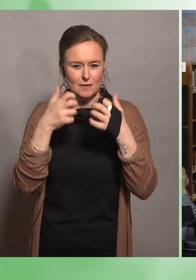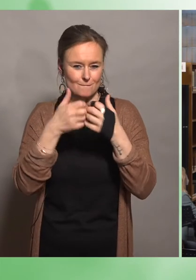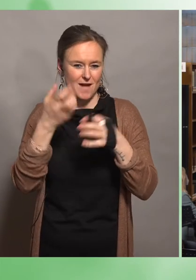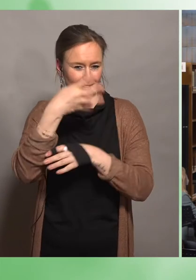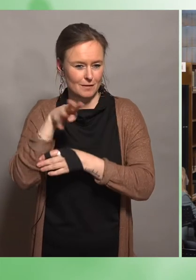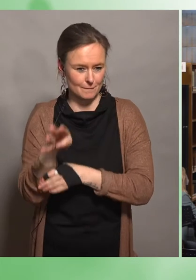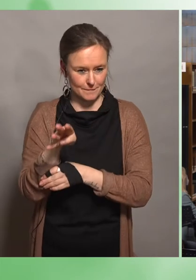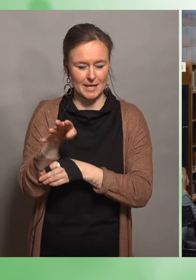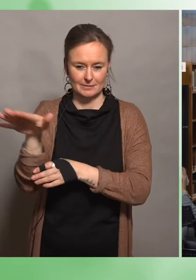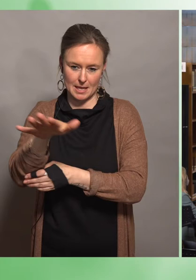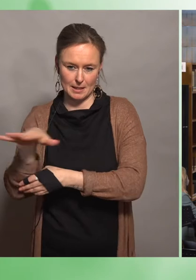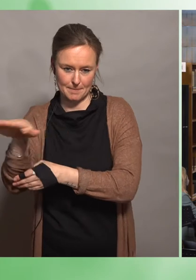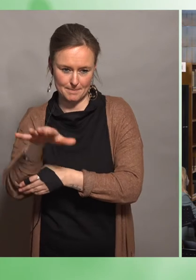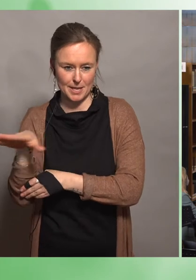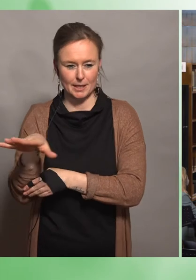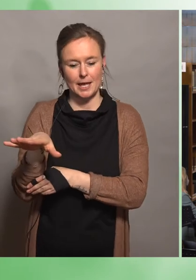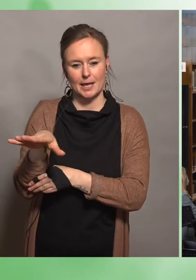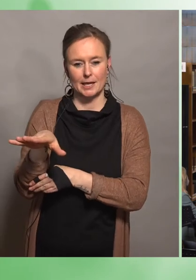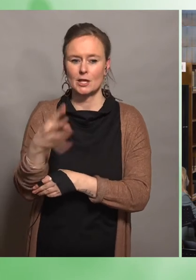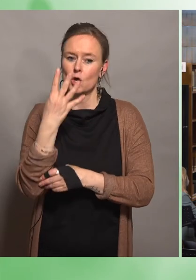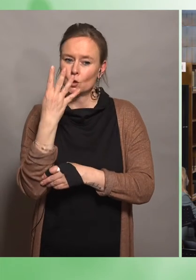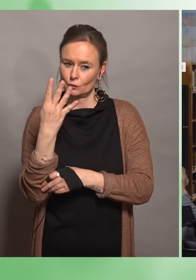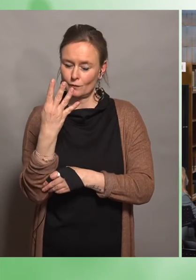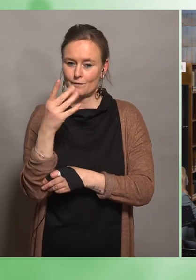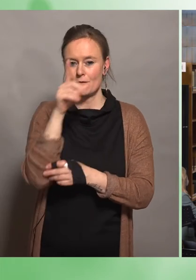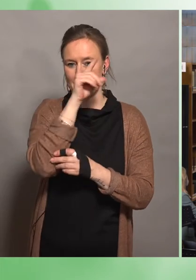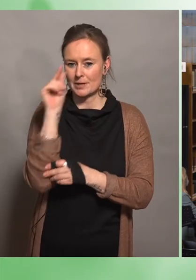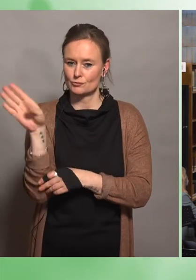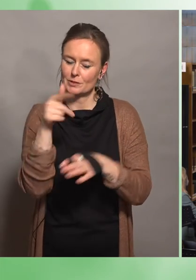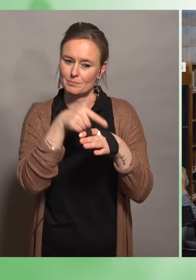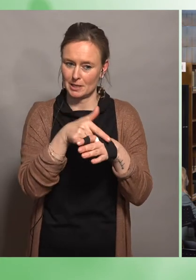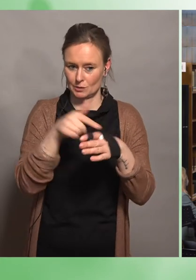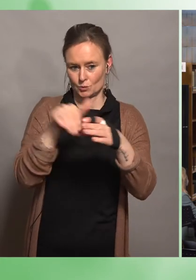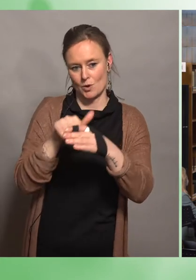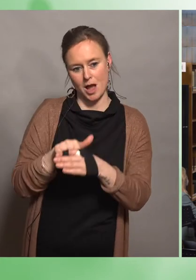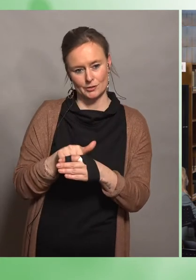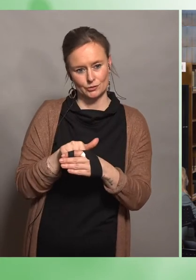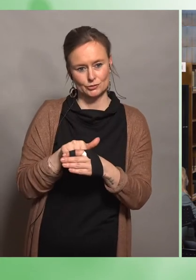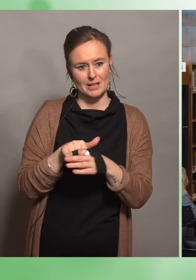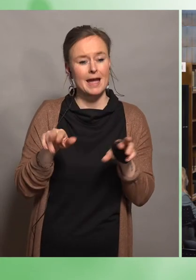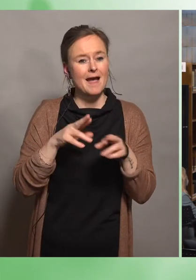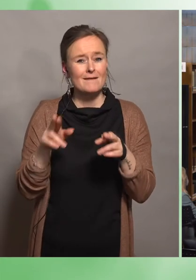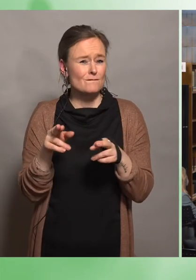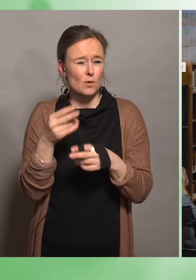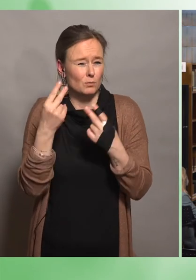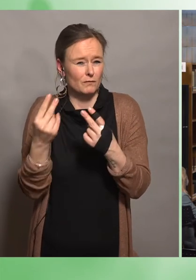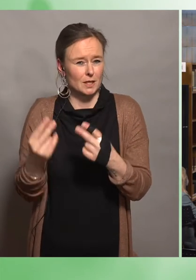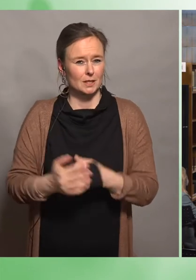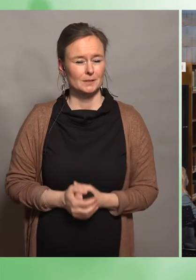95 Mitarbeiterinnen und Mitarbeitern sind 4 Menschen mit Behinderung bei Ihnen eingestellt. Warum